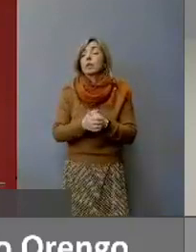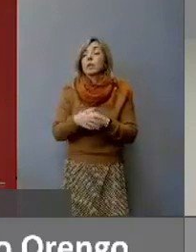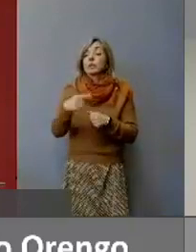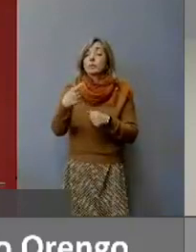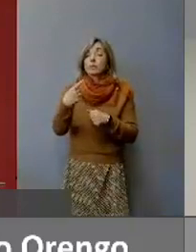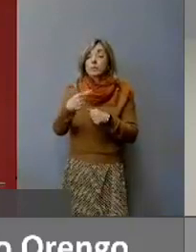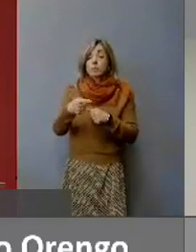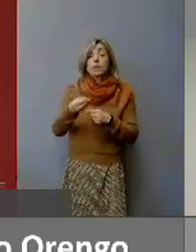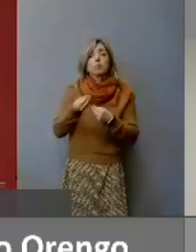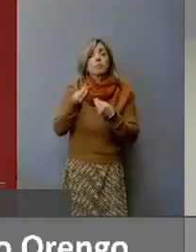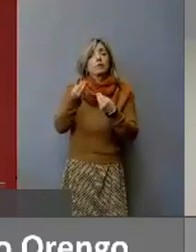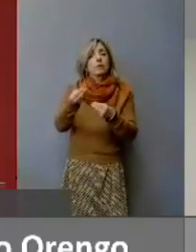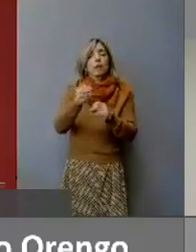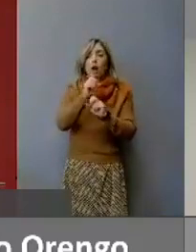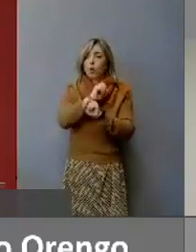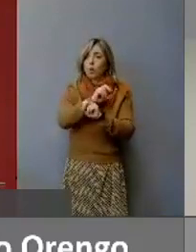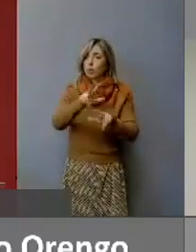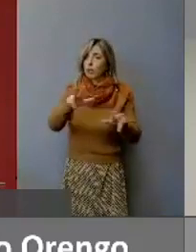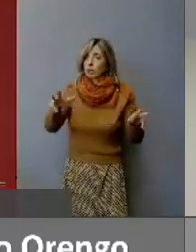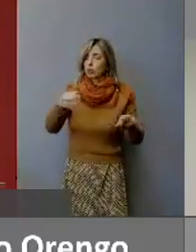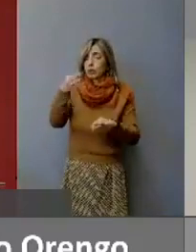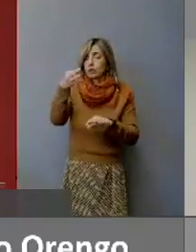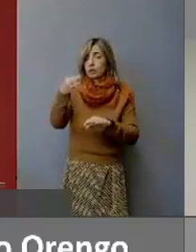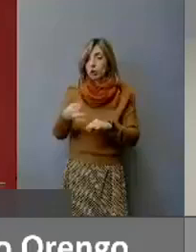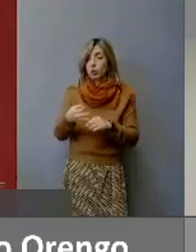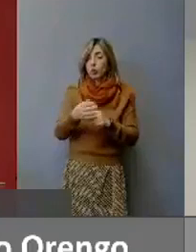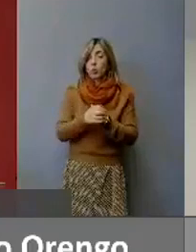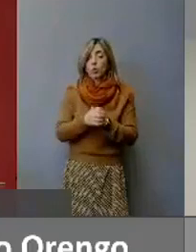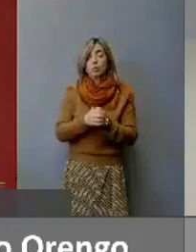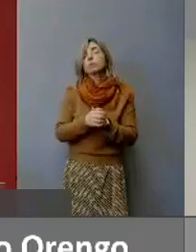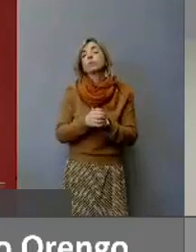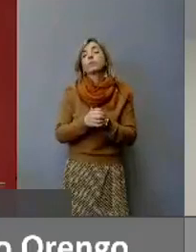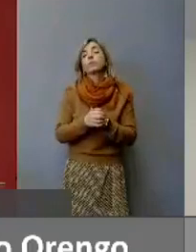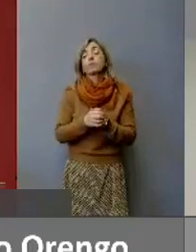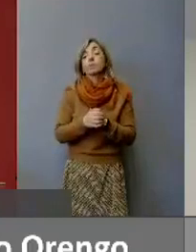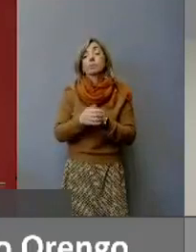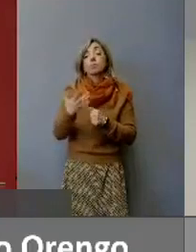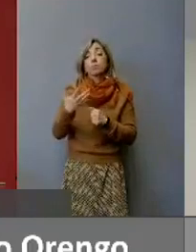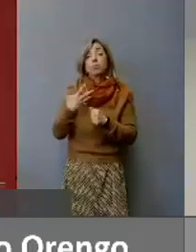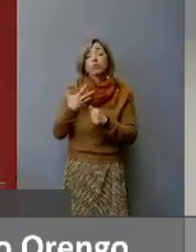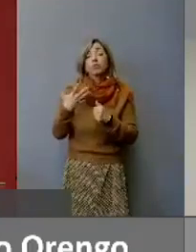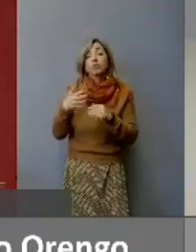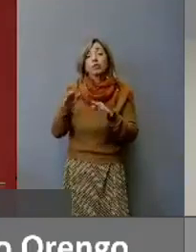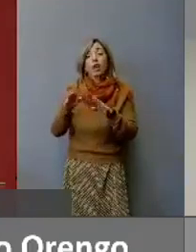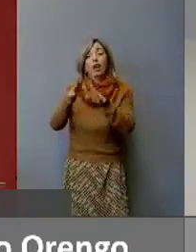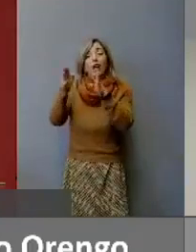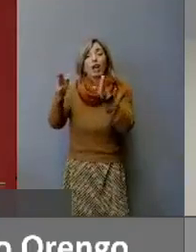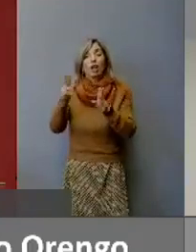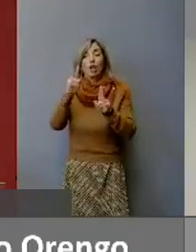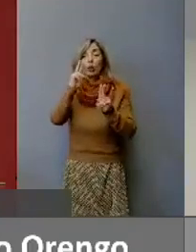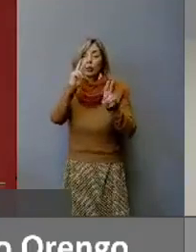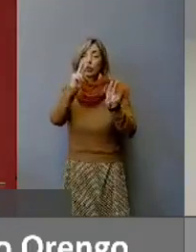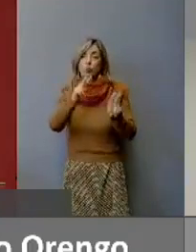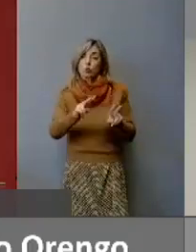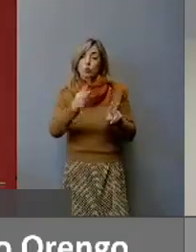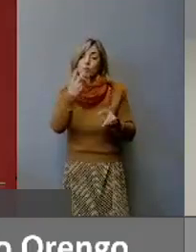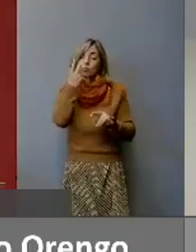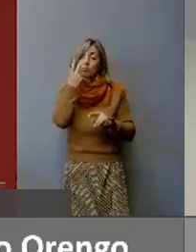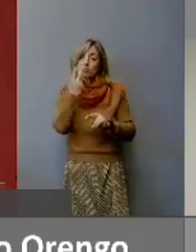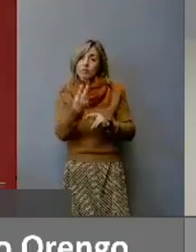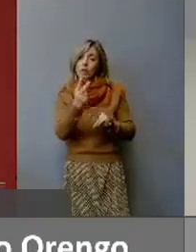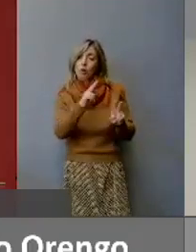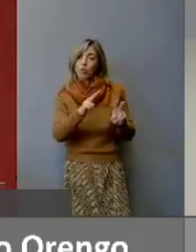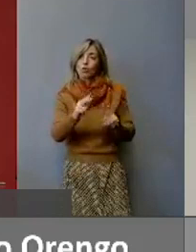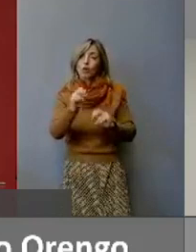comunicazione l'impianto sarà di questo tipo là dove ovviamente c'è il tutor vari levarsi la velocità media invece